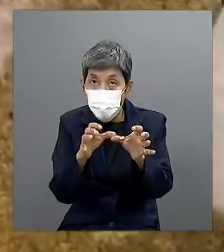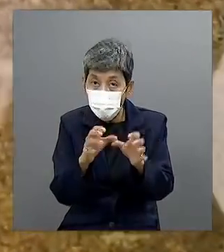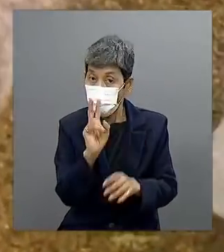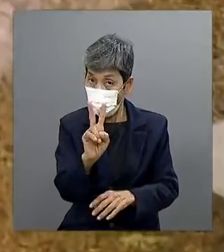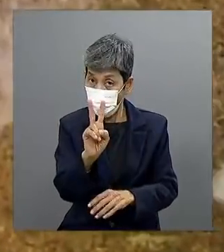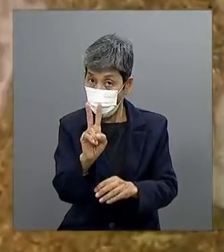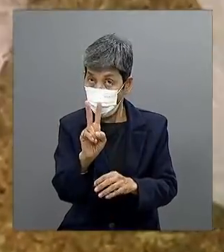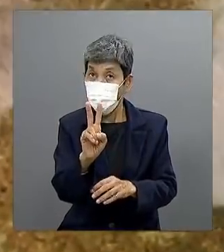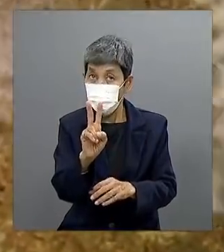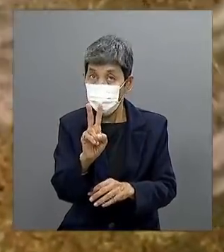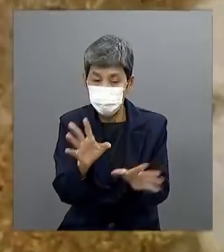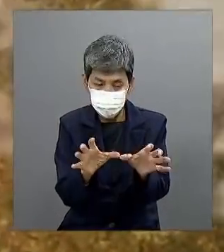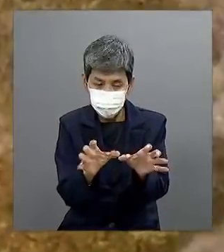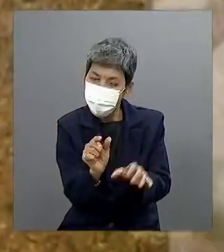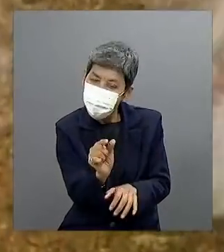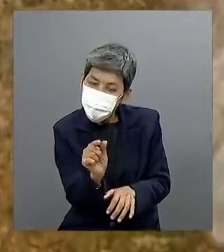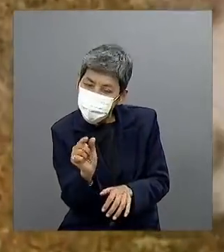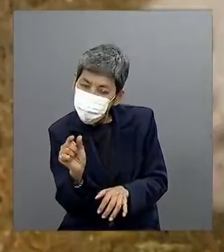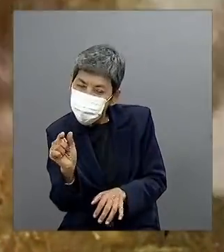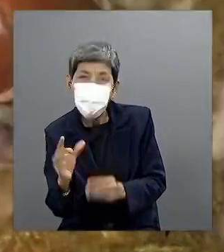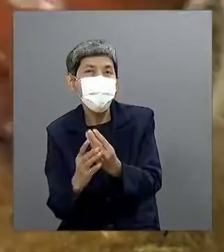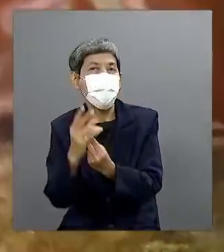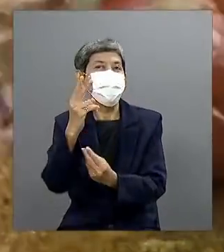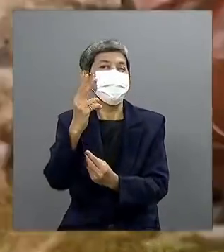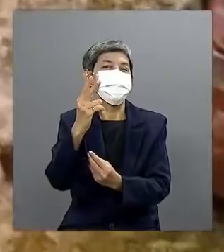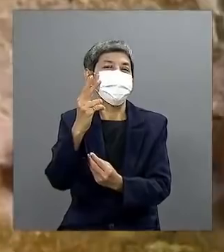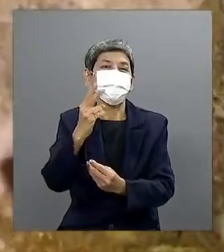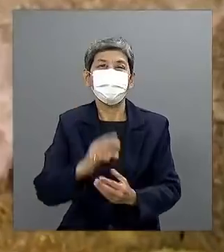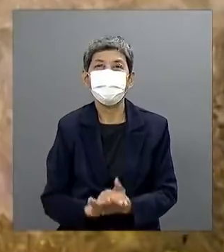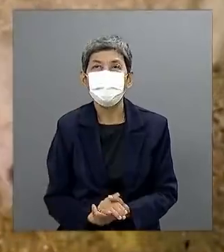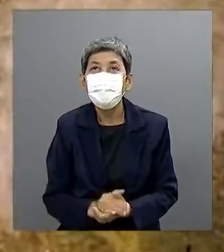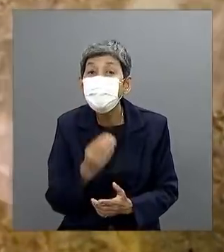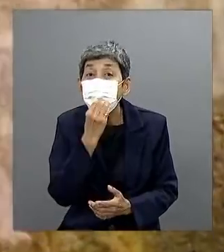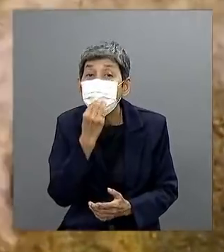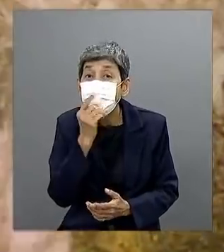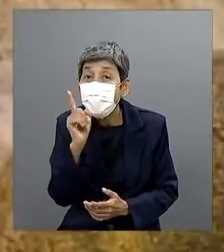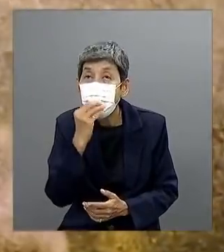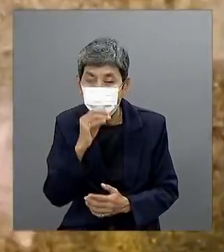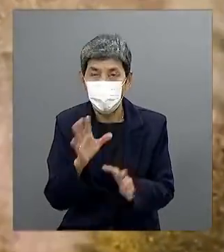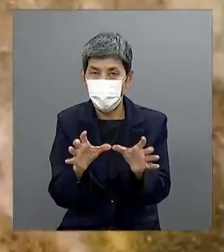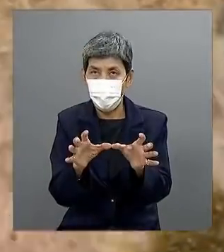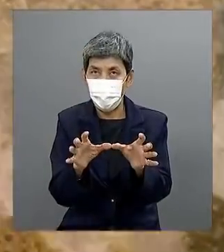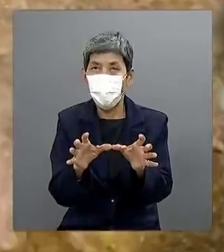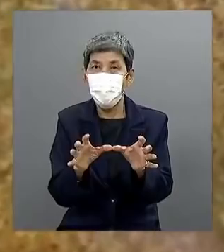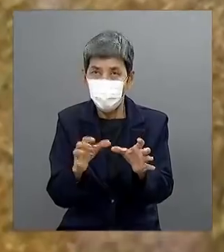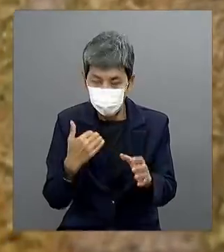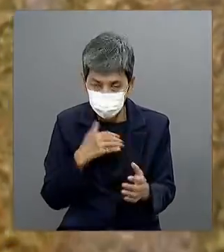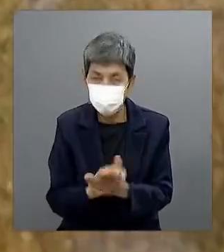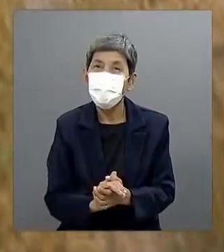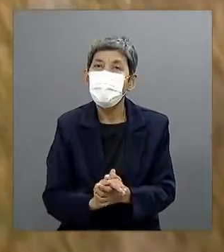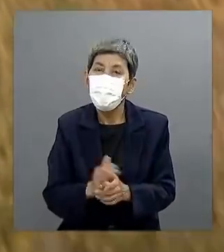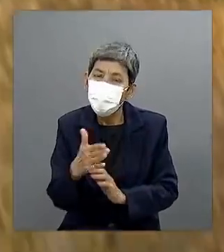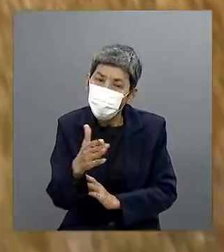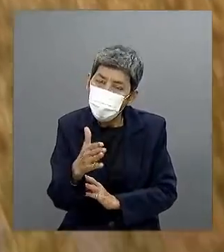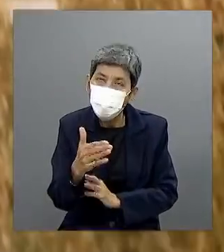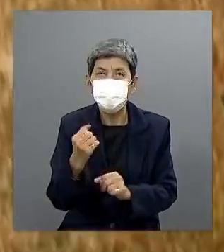าทิตย์ขึ้นก็จะประมาณนี้นี่ค่ะอาหารของเขาก็จะมีลำอ่อนลำละเอียดปลาย่างไ